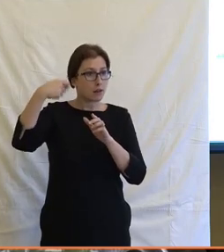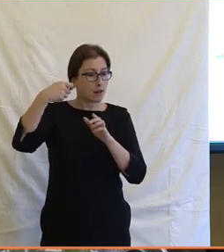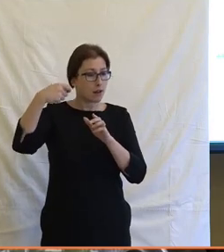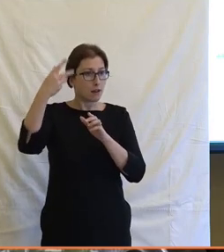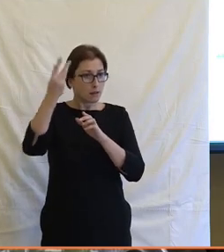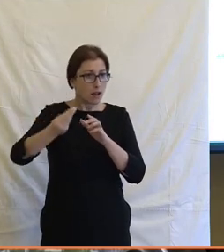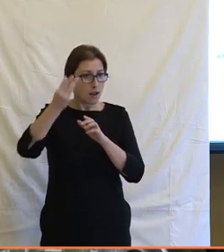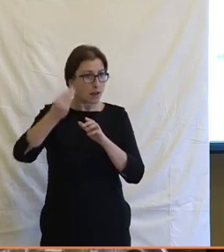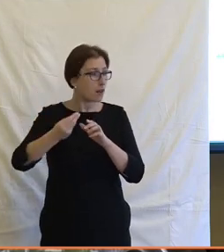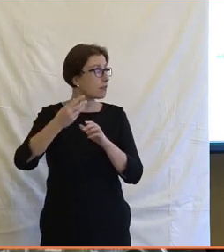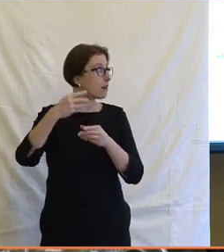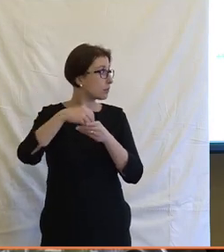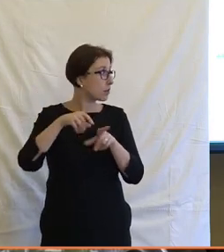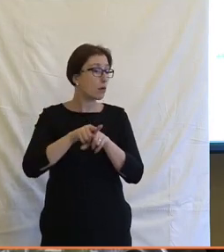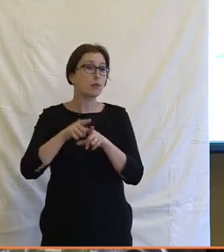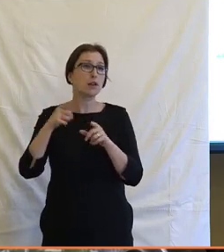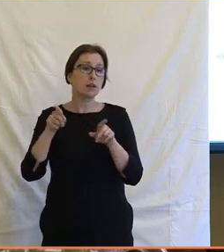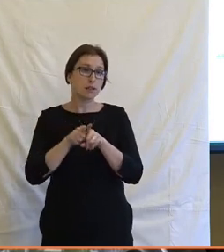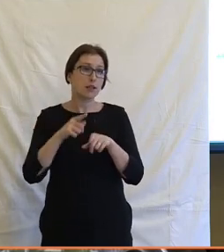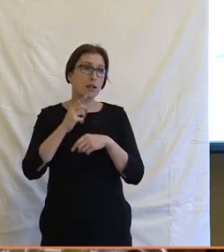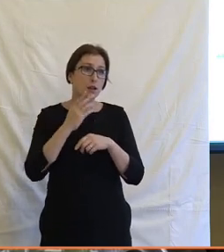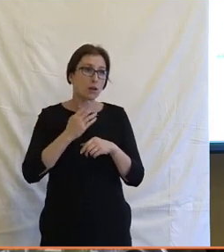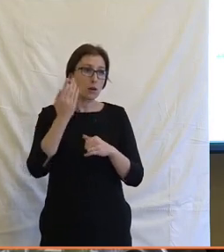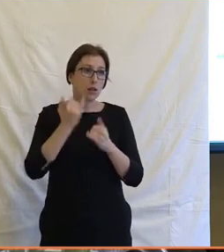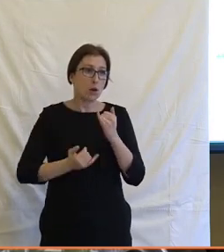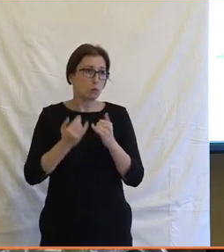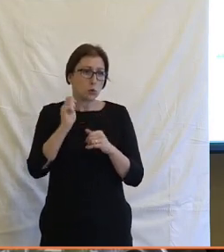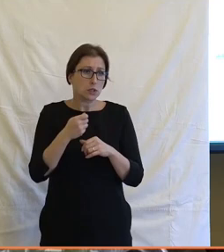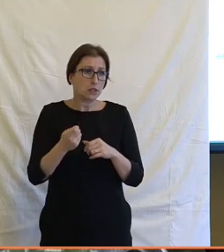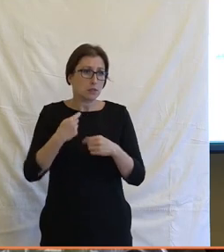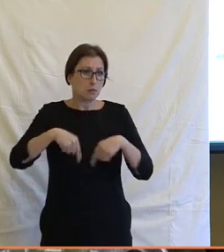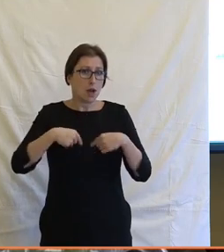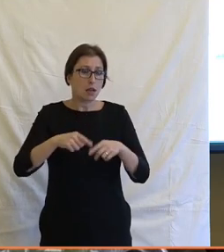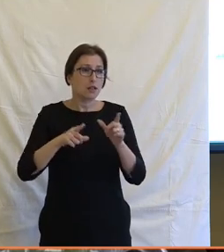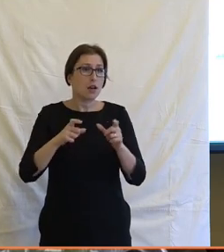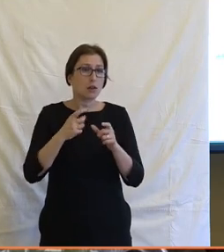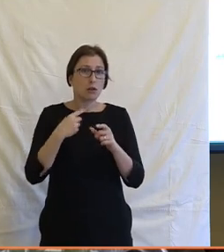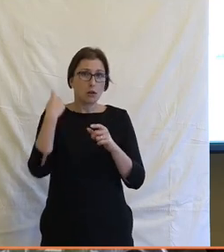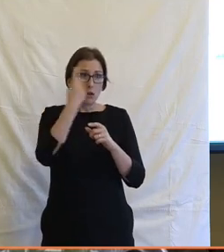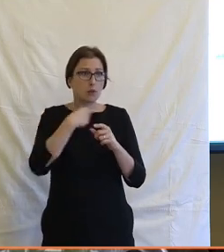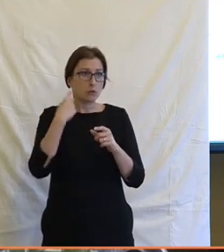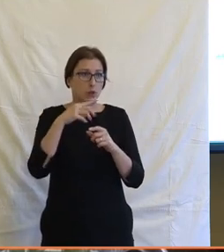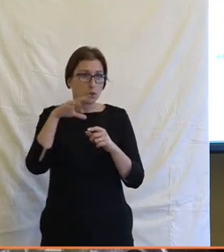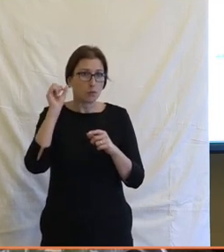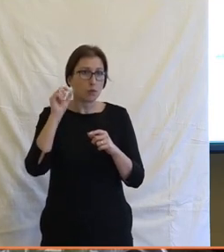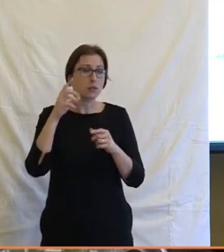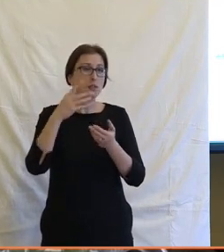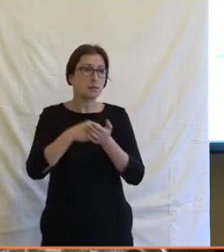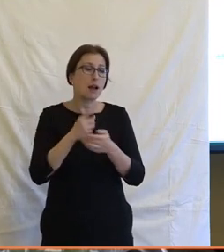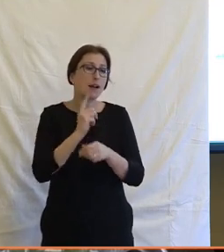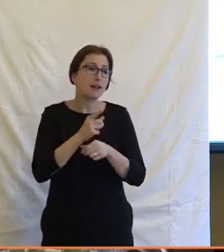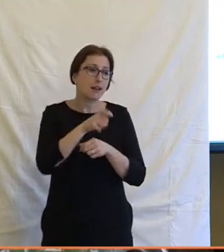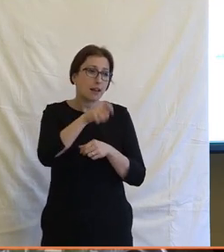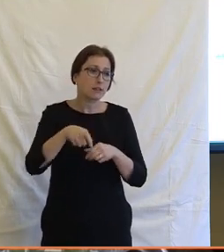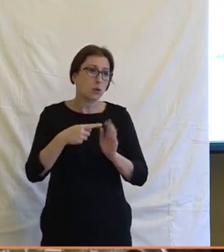v podstatě lidé z té chodby jste, všude se bát, jakoby nemusí toho, že by to někoho nahrávalo, což znamená vlastně, že vždycky těm klientům